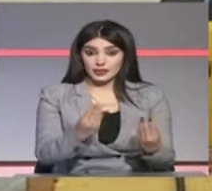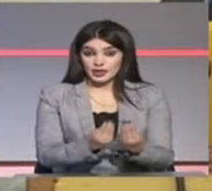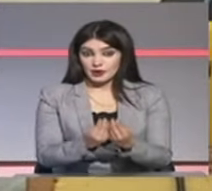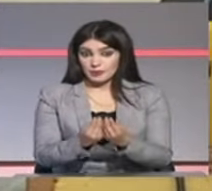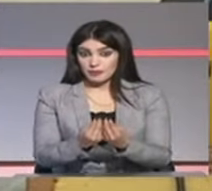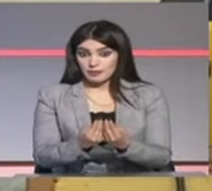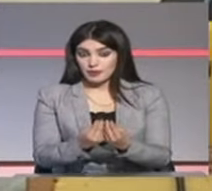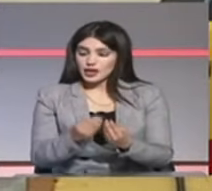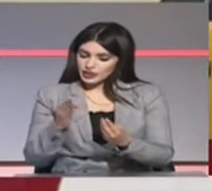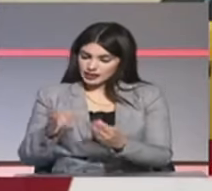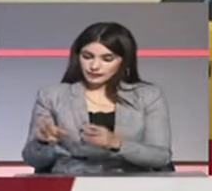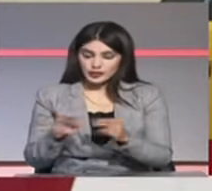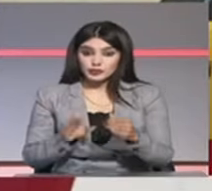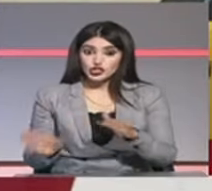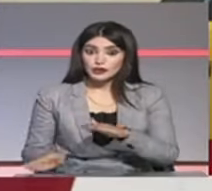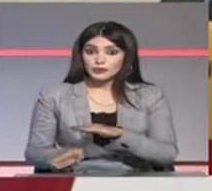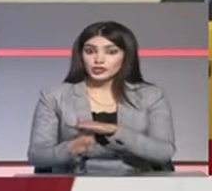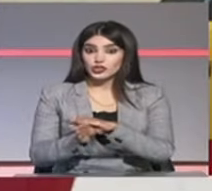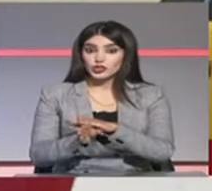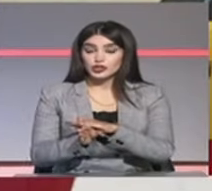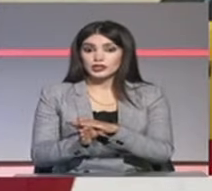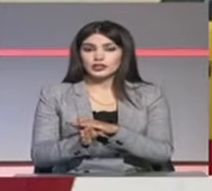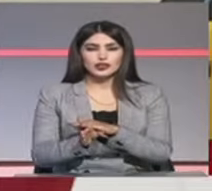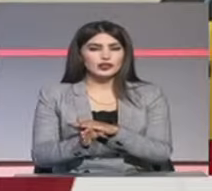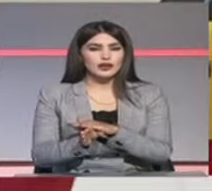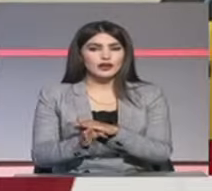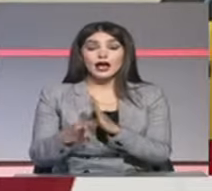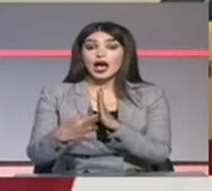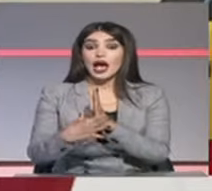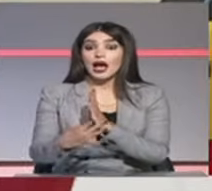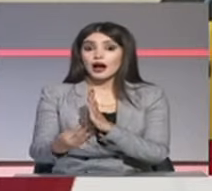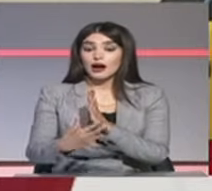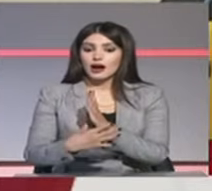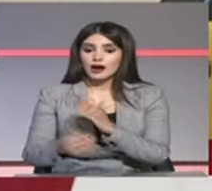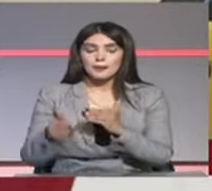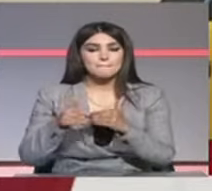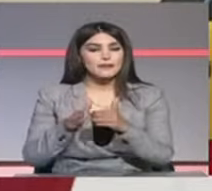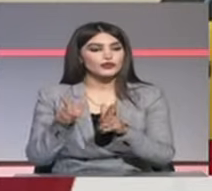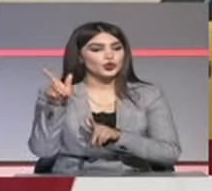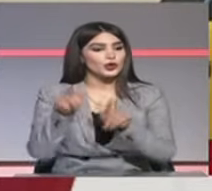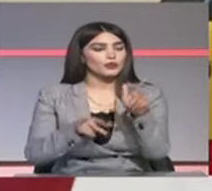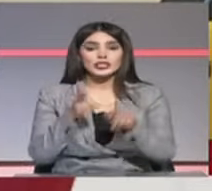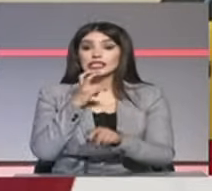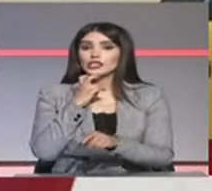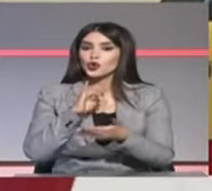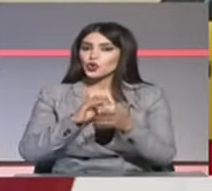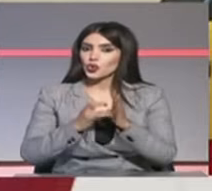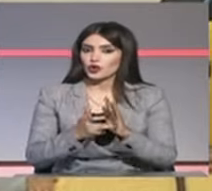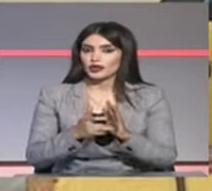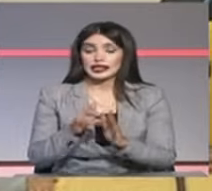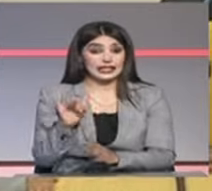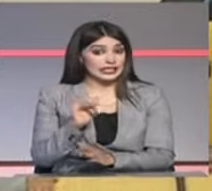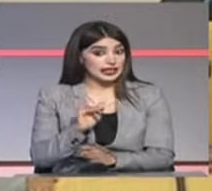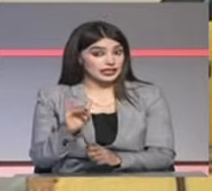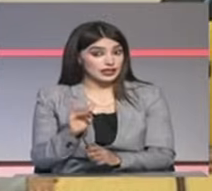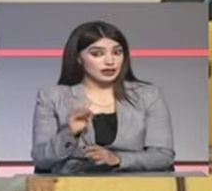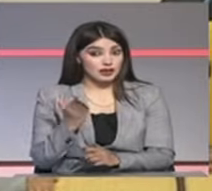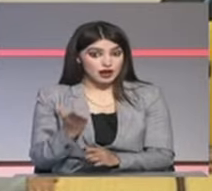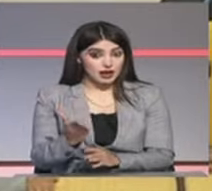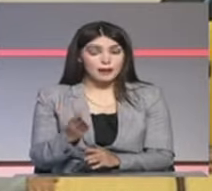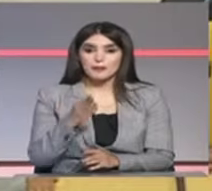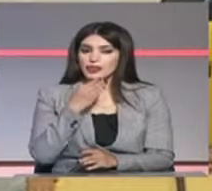مباشر وكذلك في قرار مفتوح للجميع بما فيهم الناس